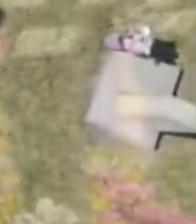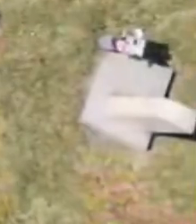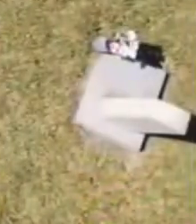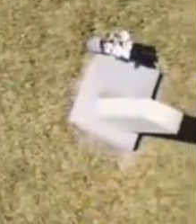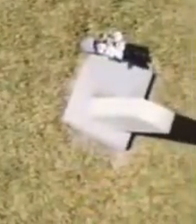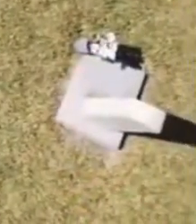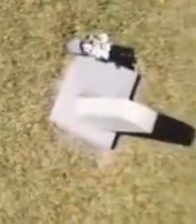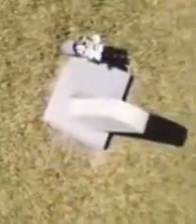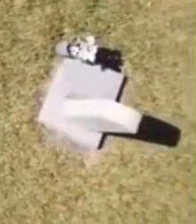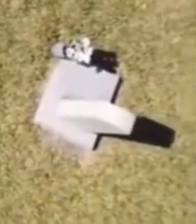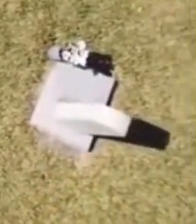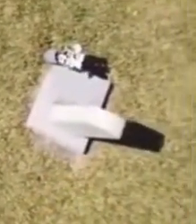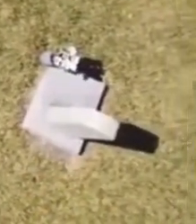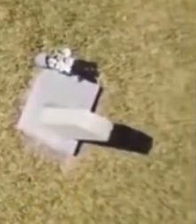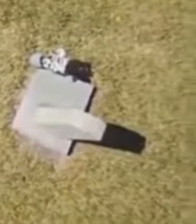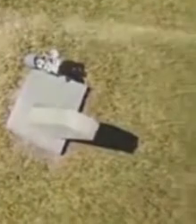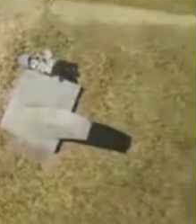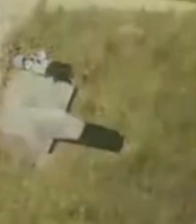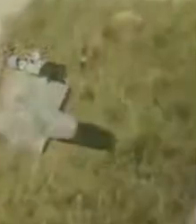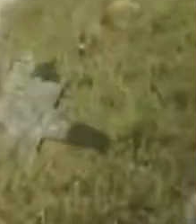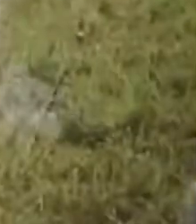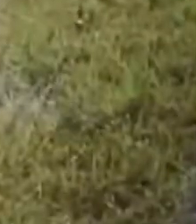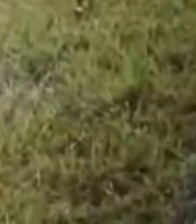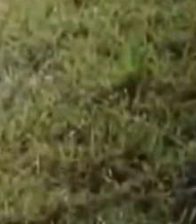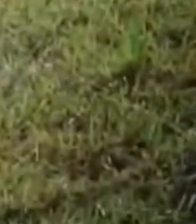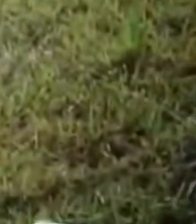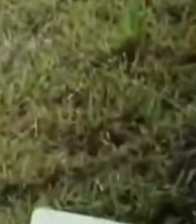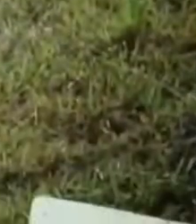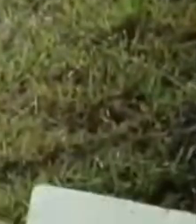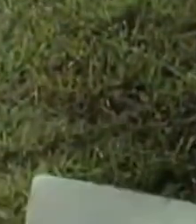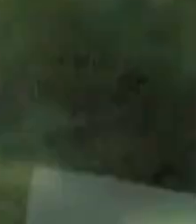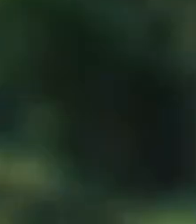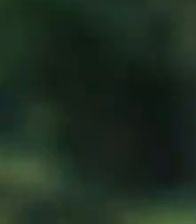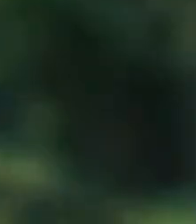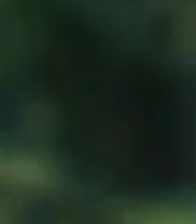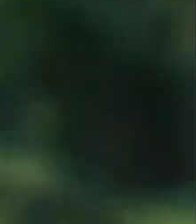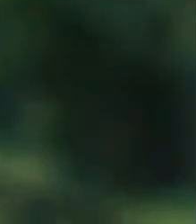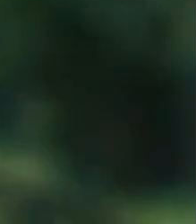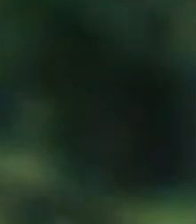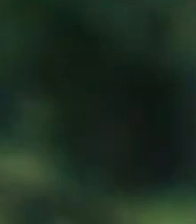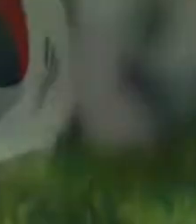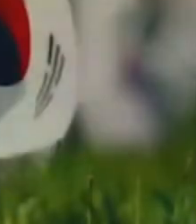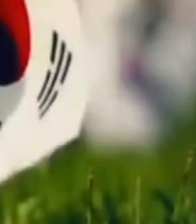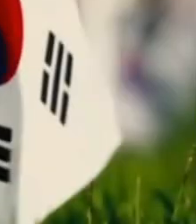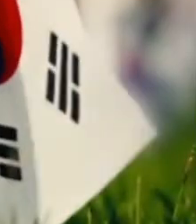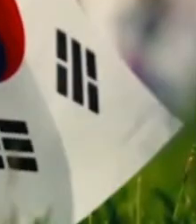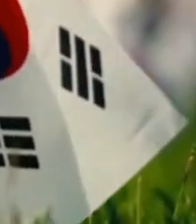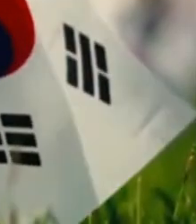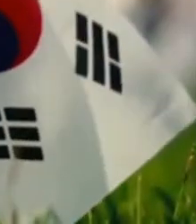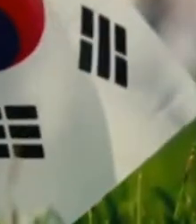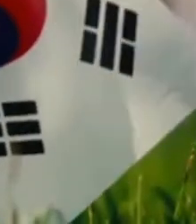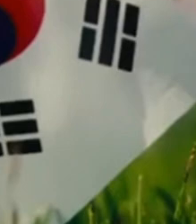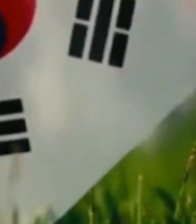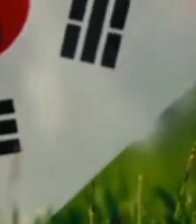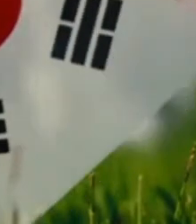이제 희망찬 대한민국의 자유와 평화를 우리가 지켜나가겠습니다.